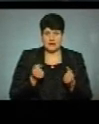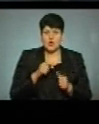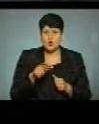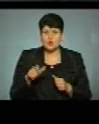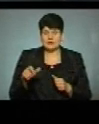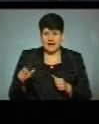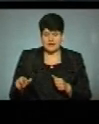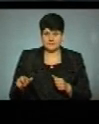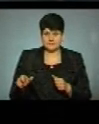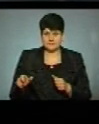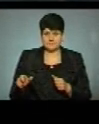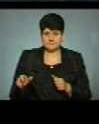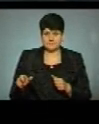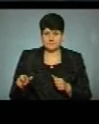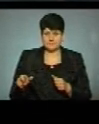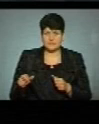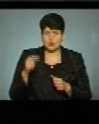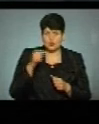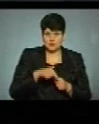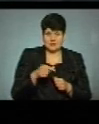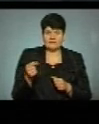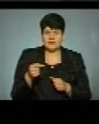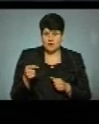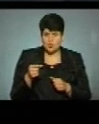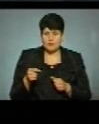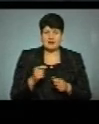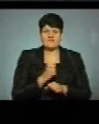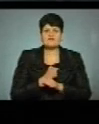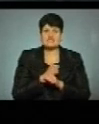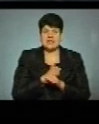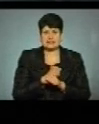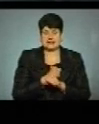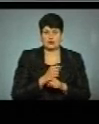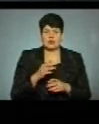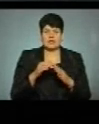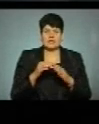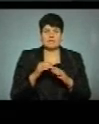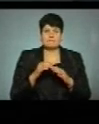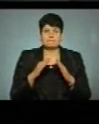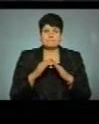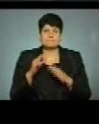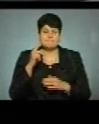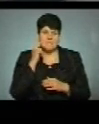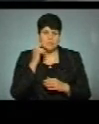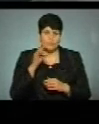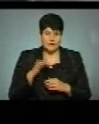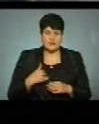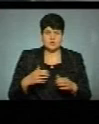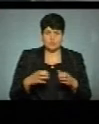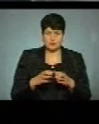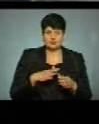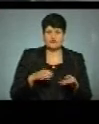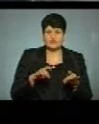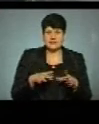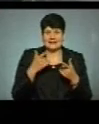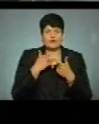людей саме сюди, в Тернопіль, і саме в санаторій Медобори. Нашим колективом було вирішено цю